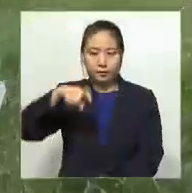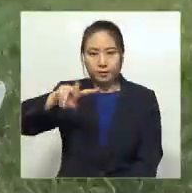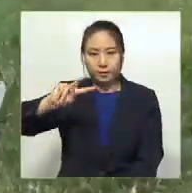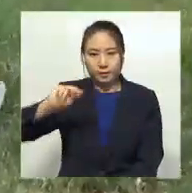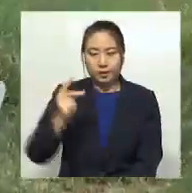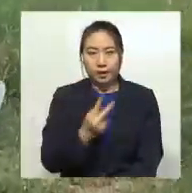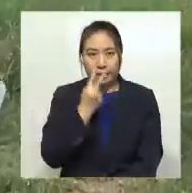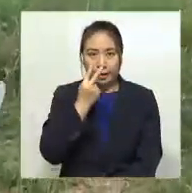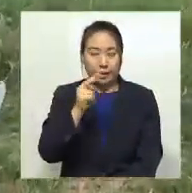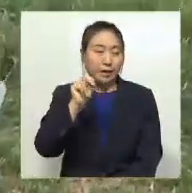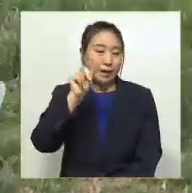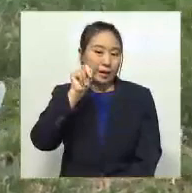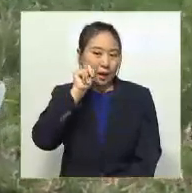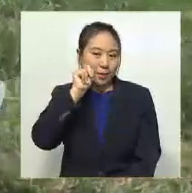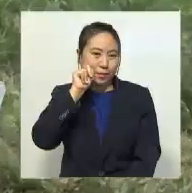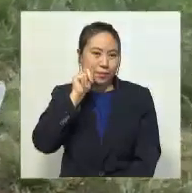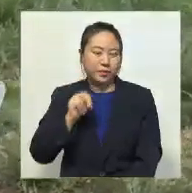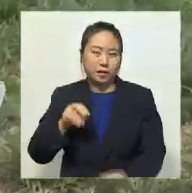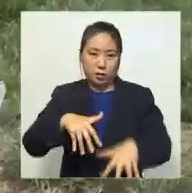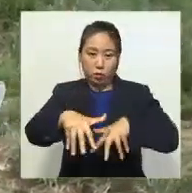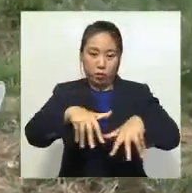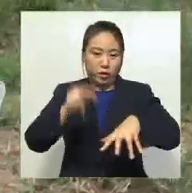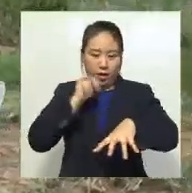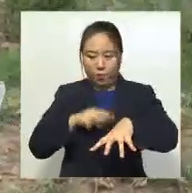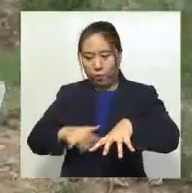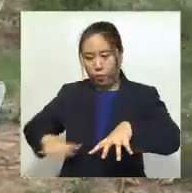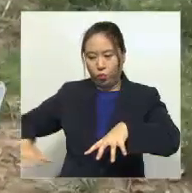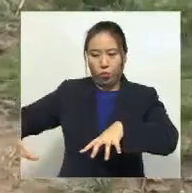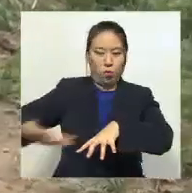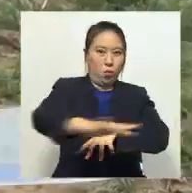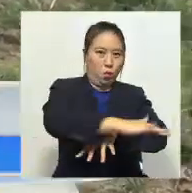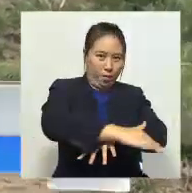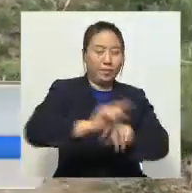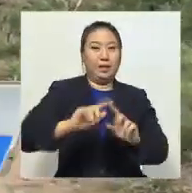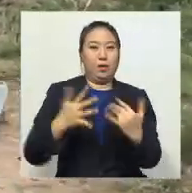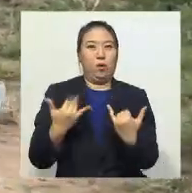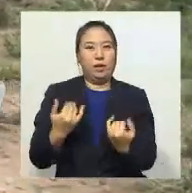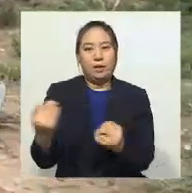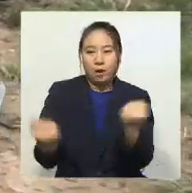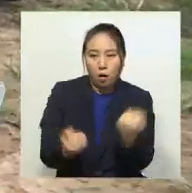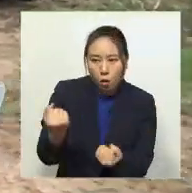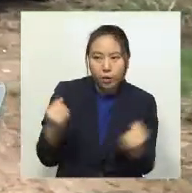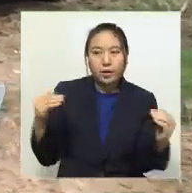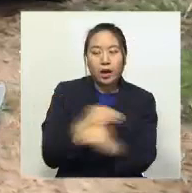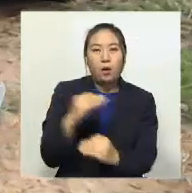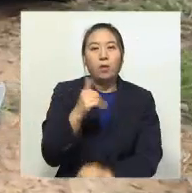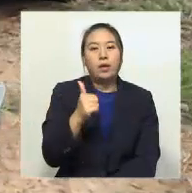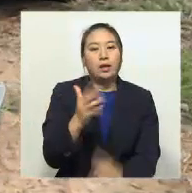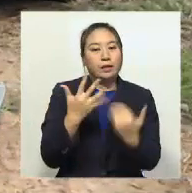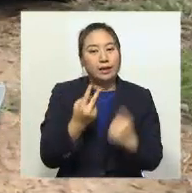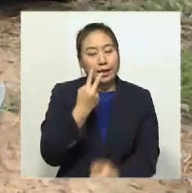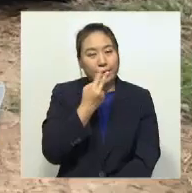นะครับที่มีน้ำท่วมล้อมรอบในชุมชนแต่ว่าเส้นทางการเข้าออกยังสามารถไปได้ในขณะที่ด้านหลังนี่นะครับก็